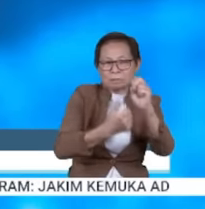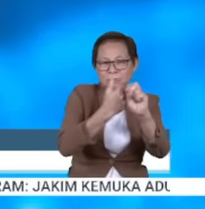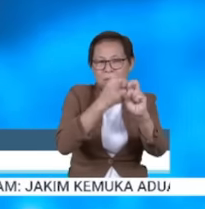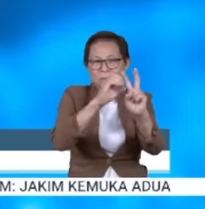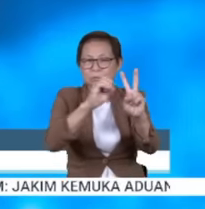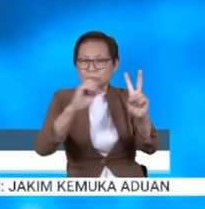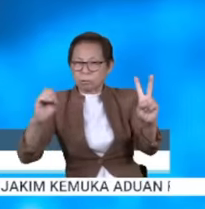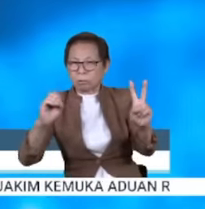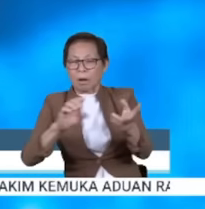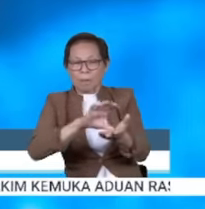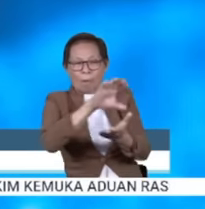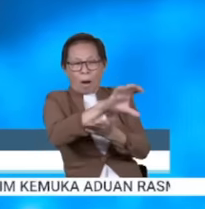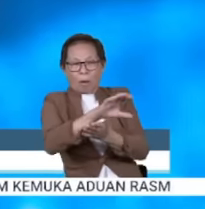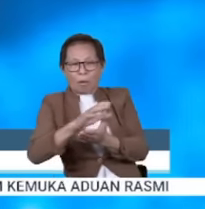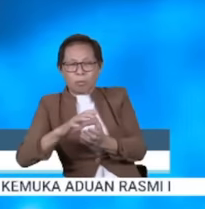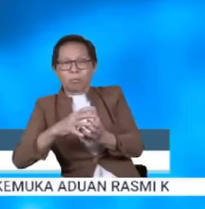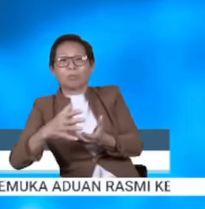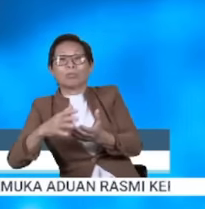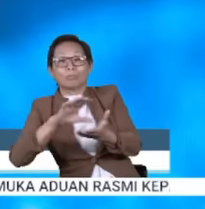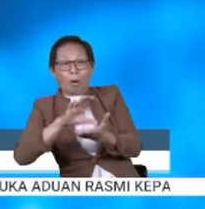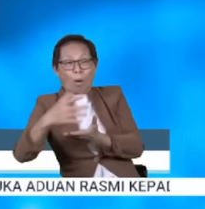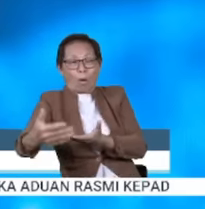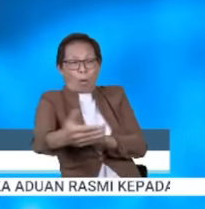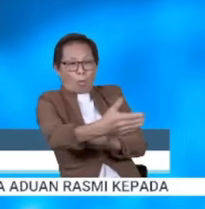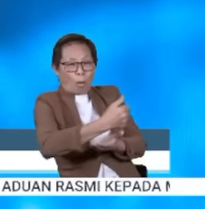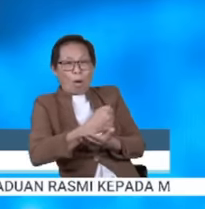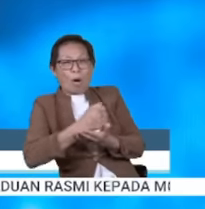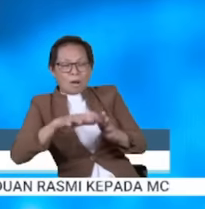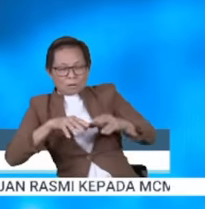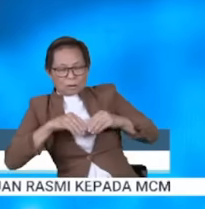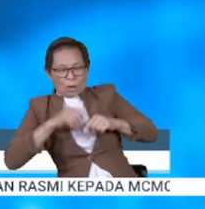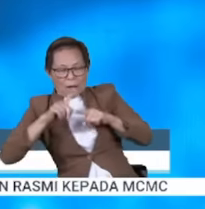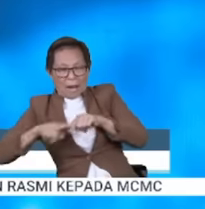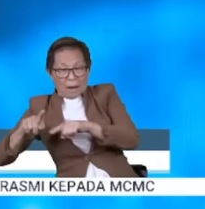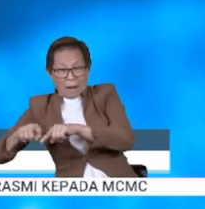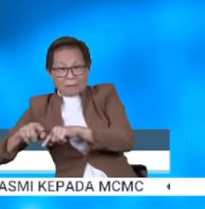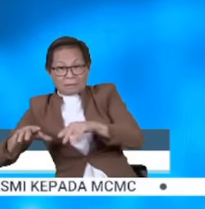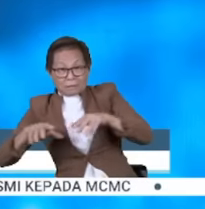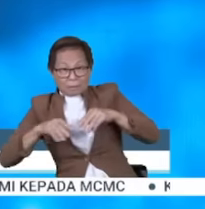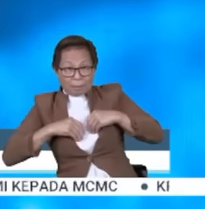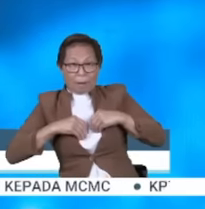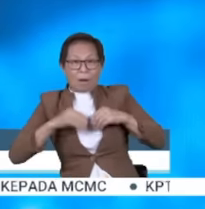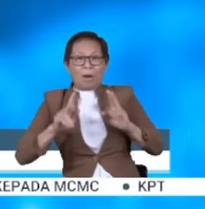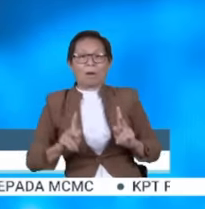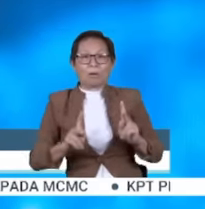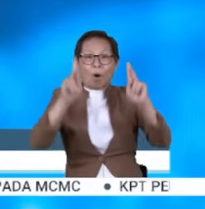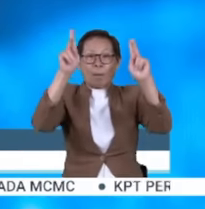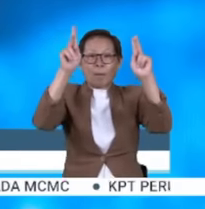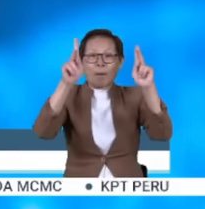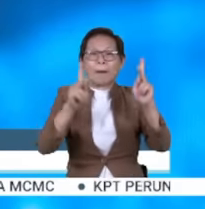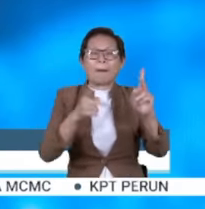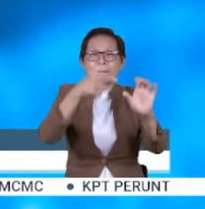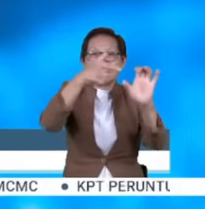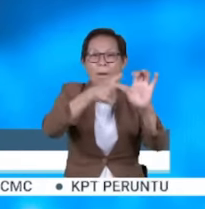2000 Pelabuhan terkumpul itu diterima daripada berbagai cabang dengan sebagian besarnya menelusi kompleks